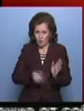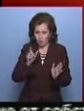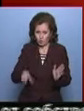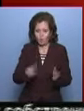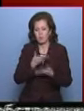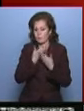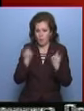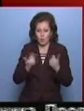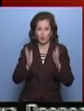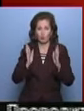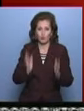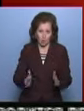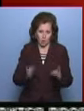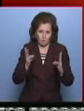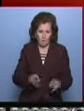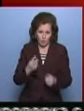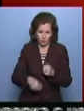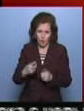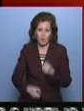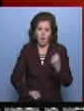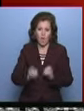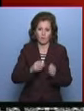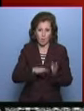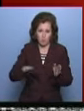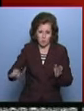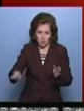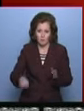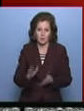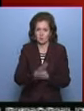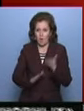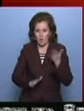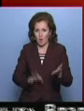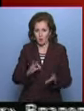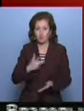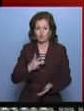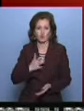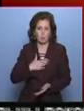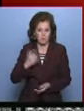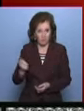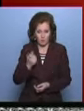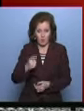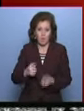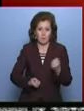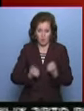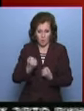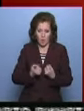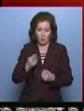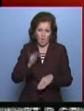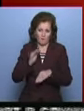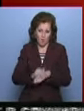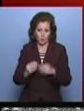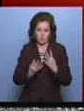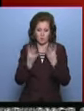Повреждены только легковые автомобили. Поступило одно заявление от собственника транспортного средства по факту падения забора и